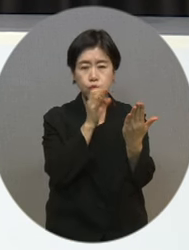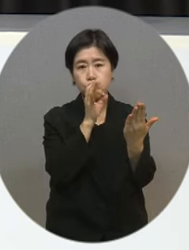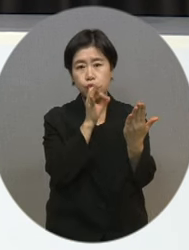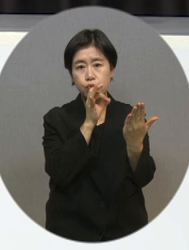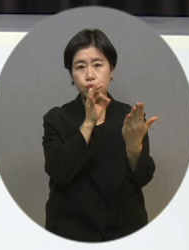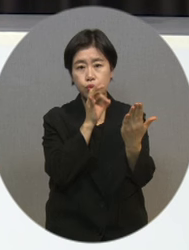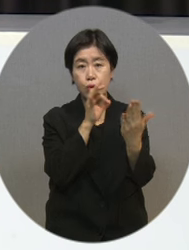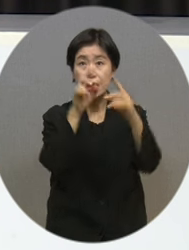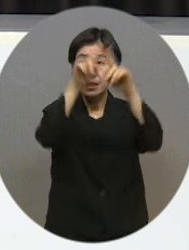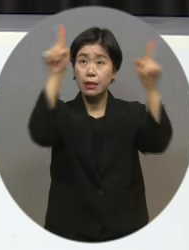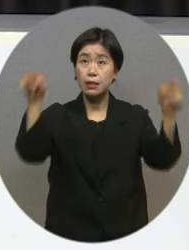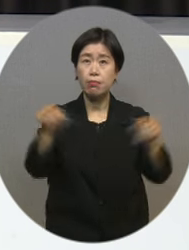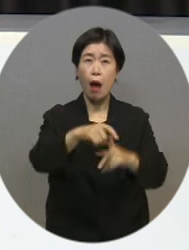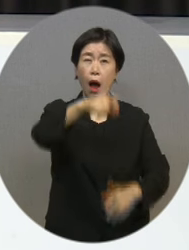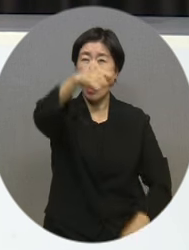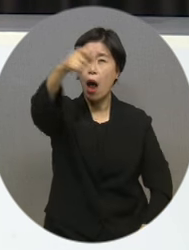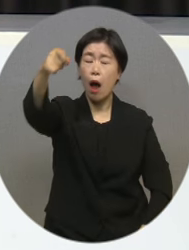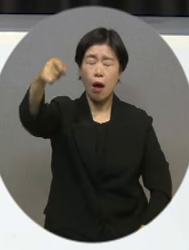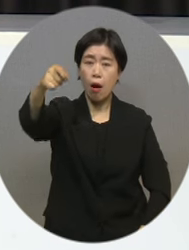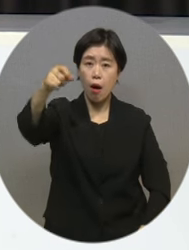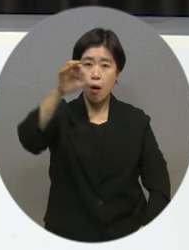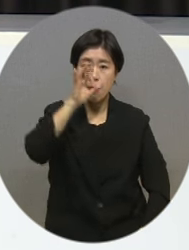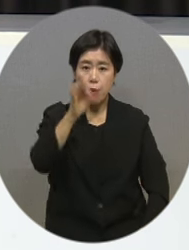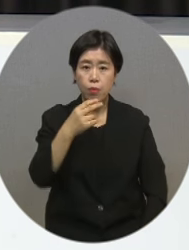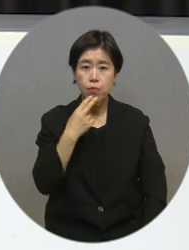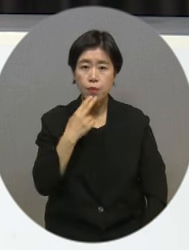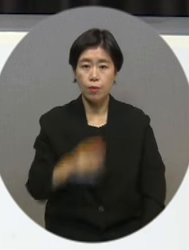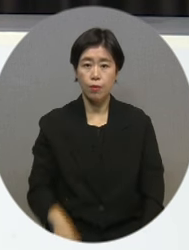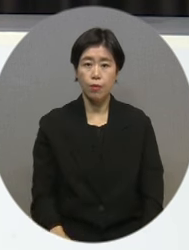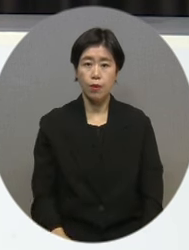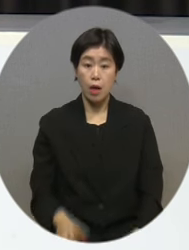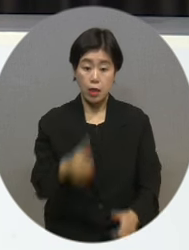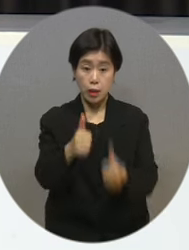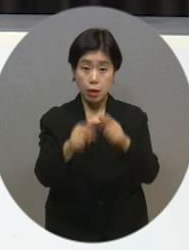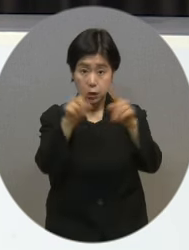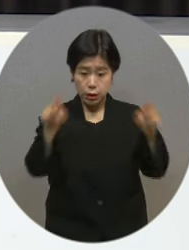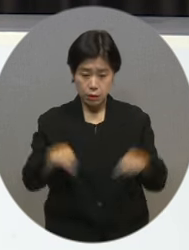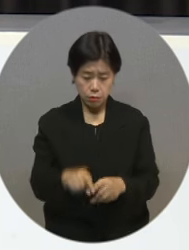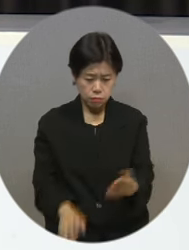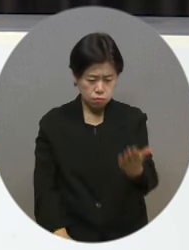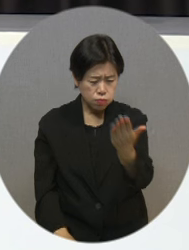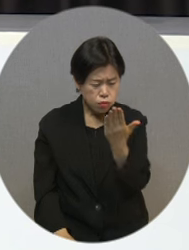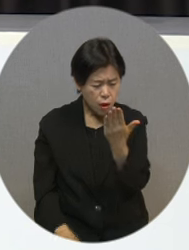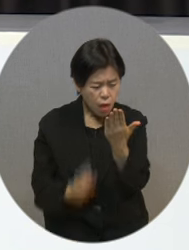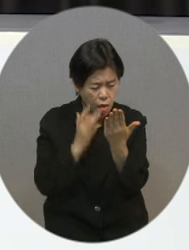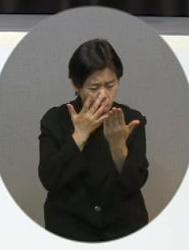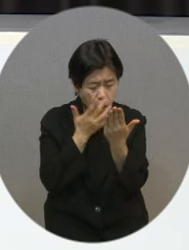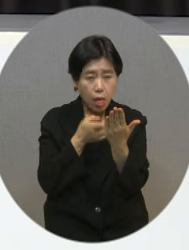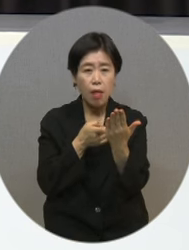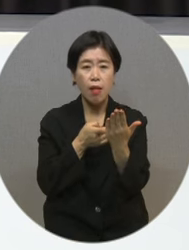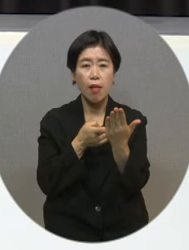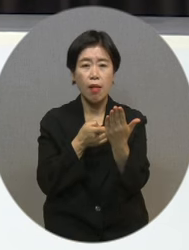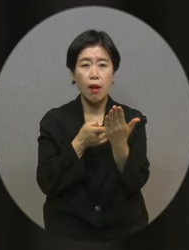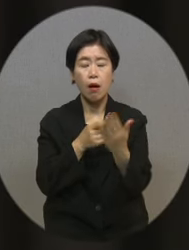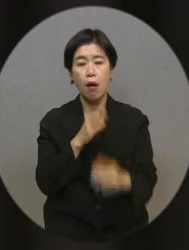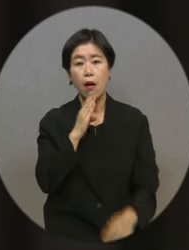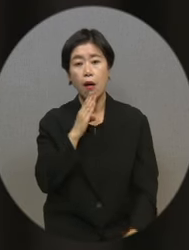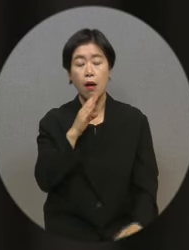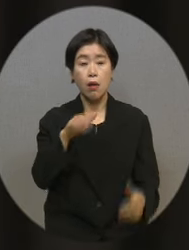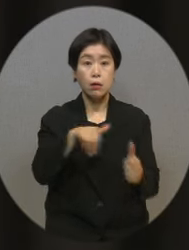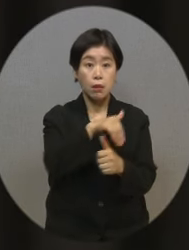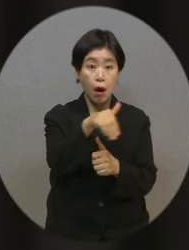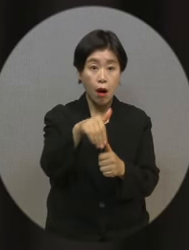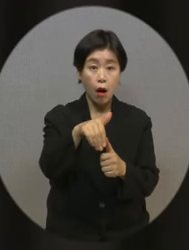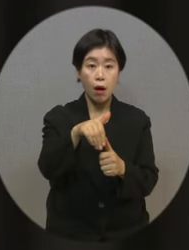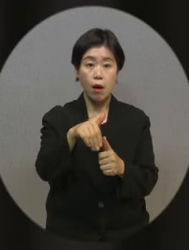안 보이고 예. 뭐 이런 현실을 늘 맞닥뜨리면서 너무 두려웠죠. 아,